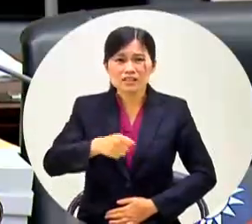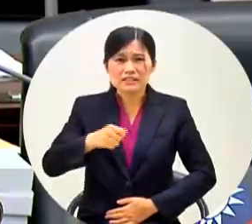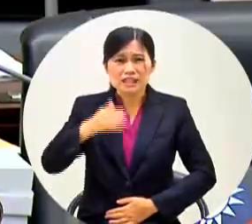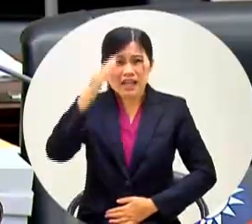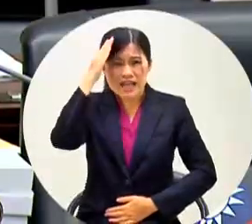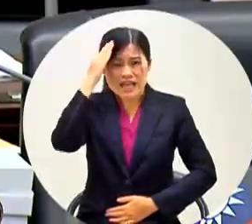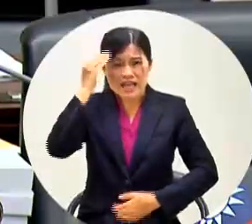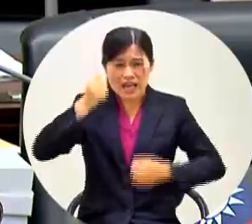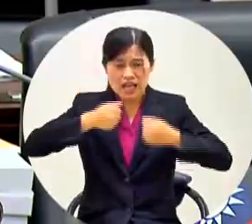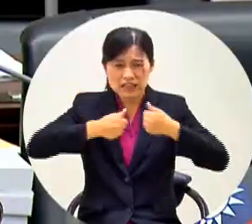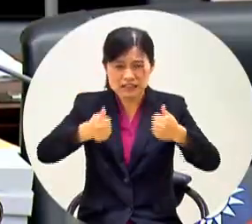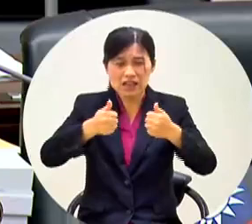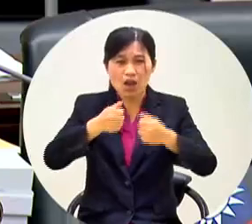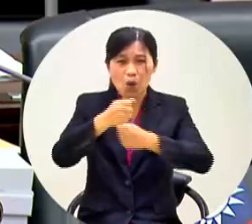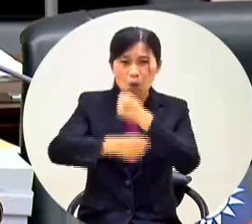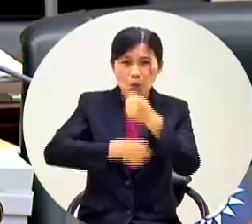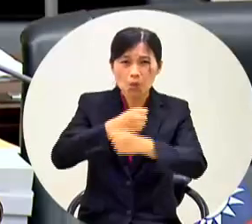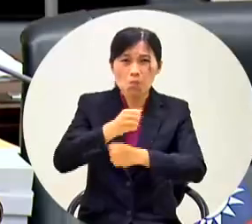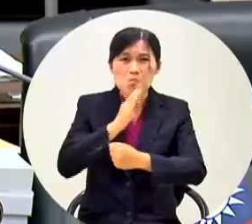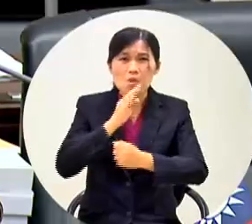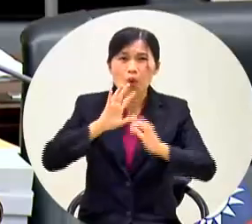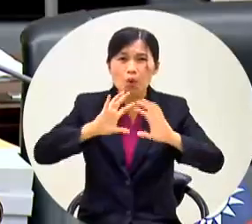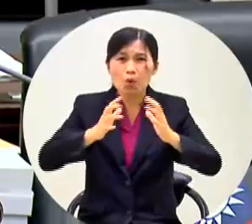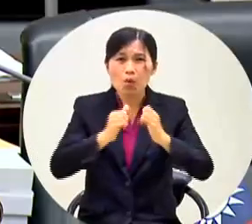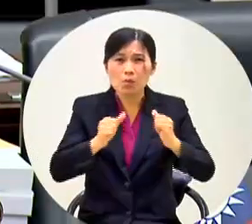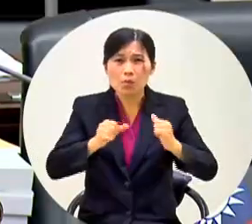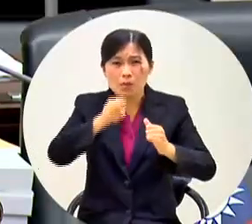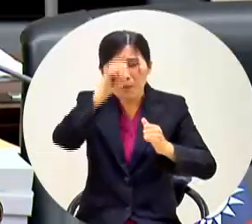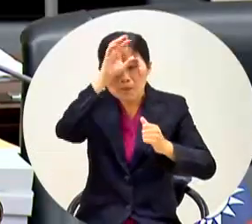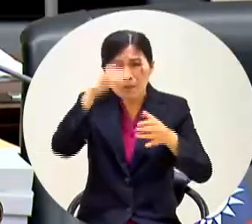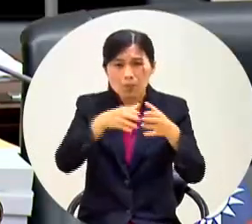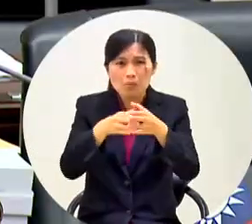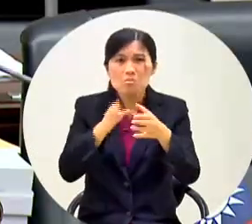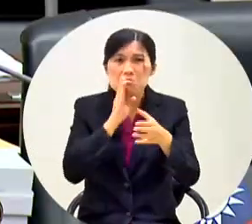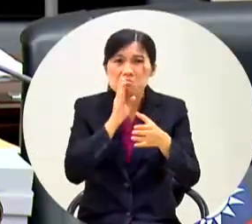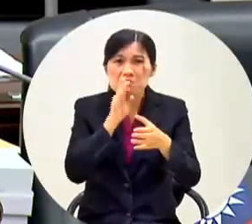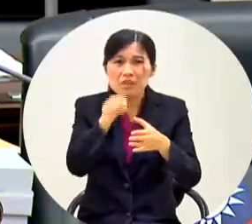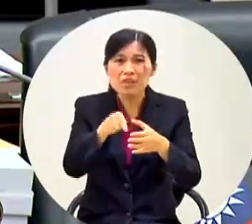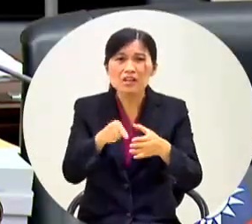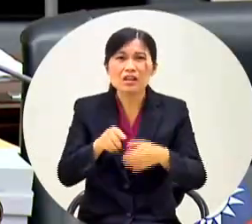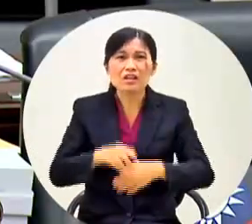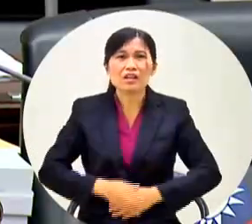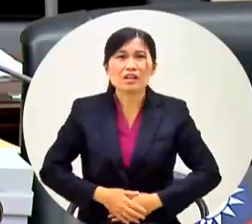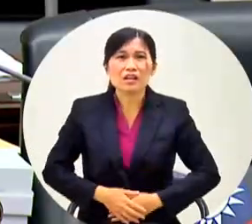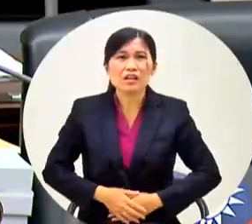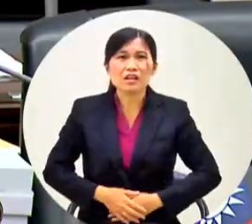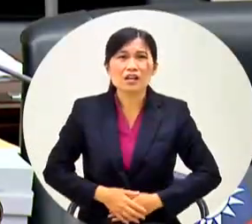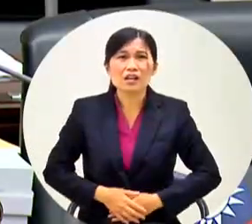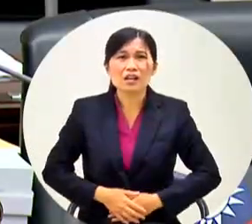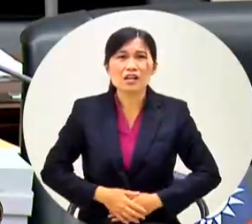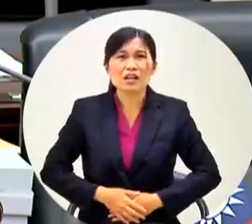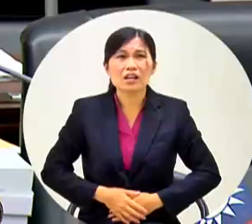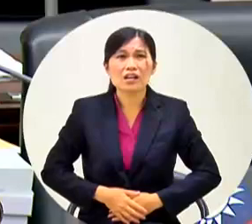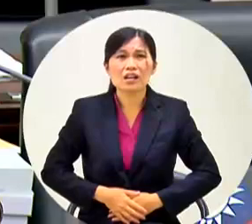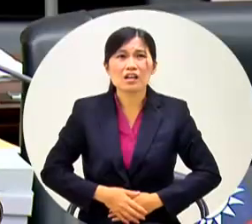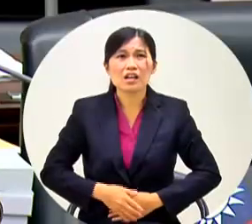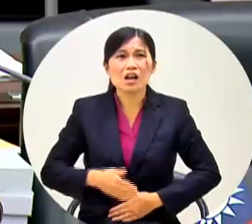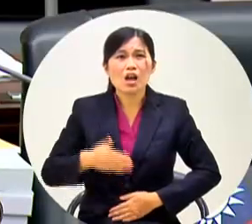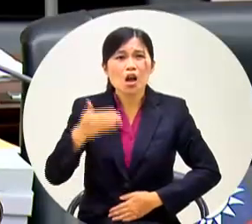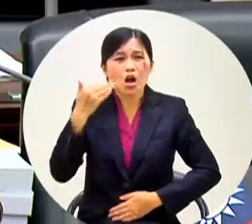吗？你多手动都是后边标杆，你嘛会赢，但是这个过程